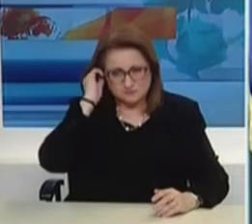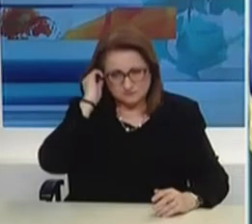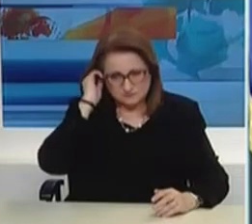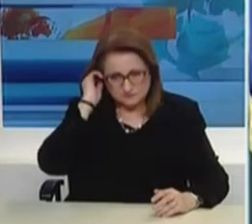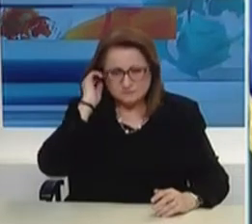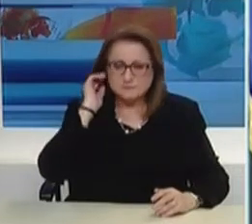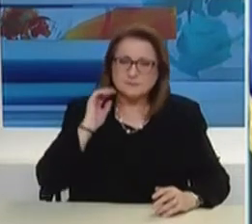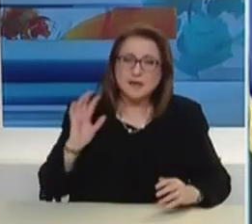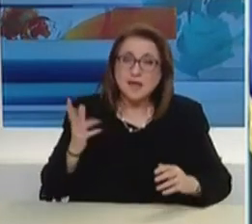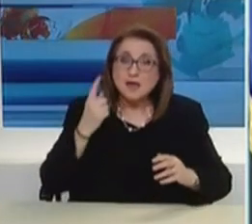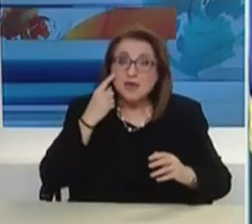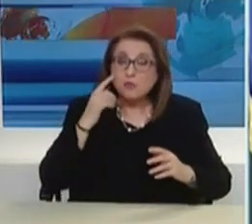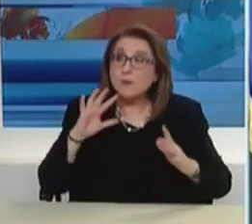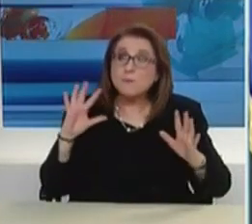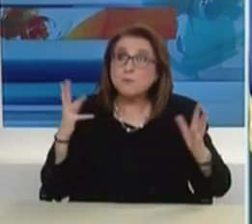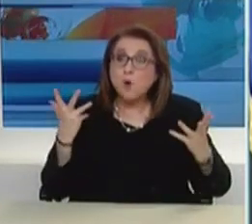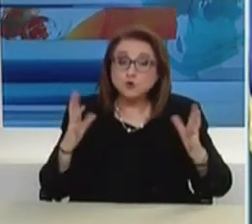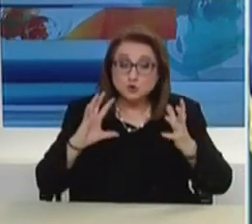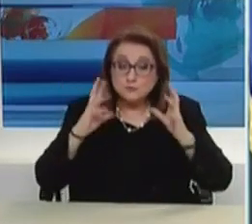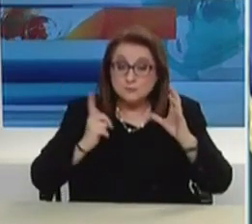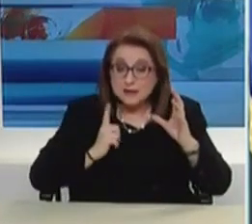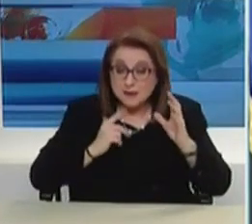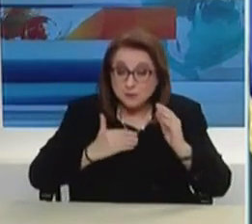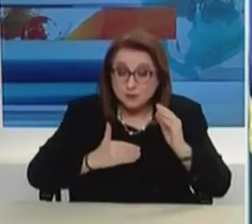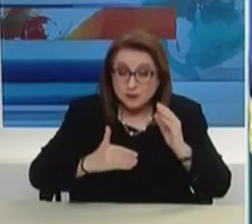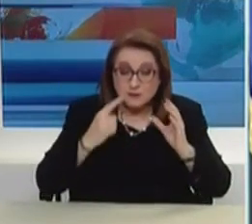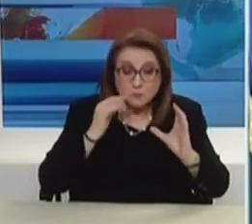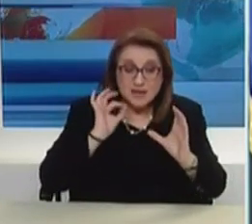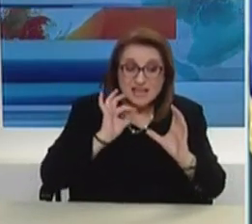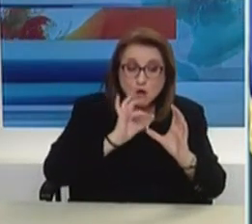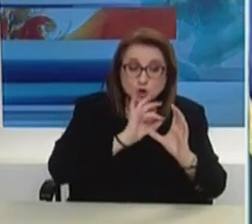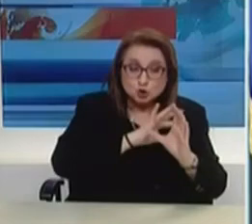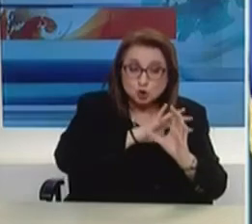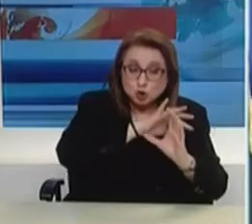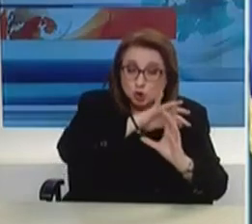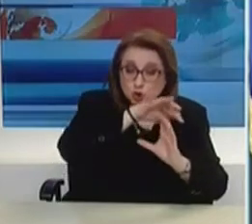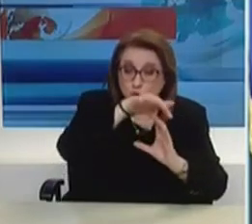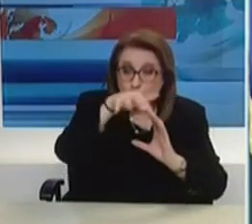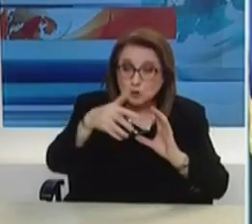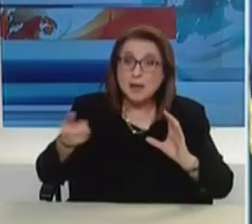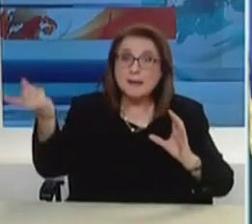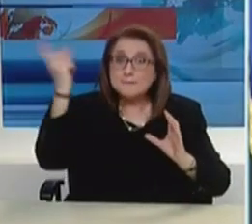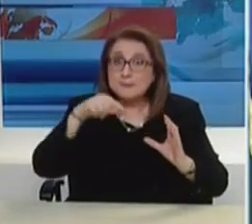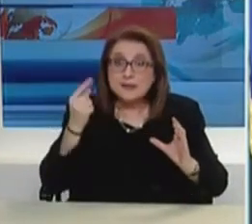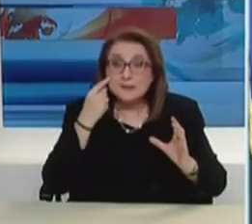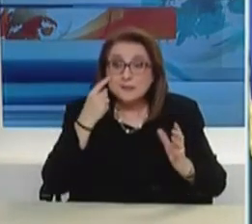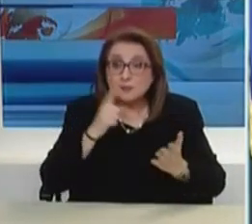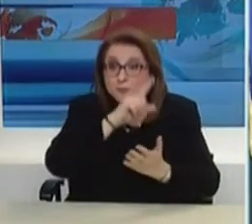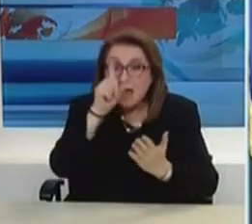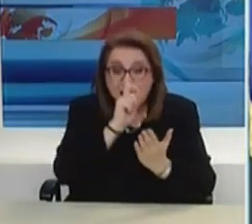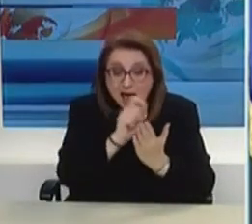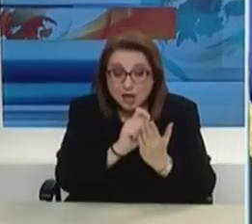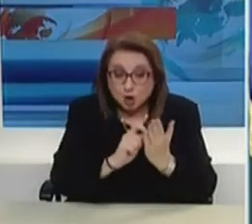κάνει την πορεία του στις χώρες και θα ξέρουμε πόσοι ακριβώς έχουν περάσει την νόσο και θα έχουμε ερωτηματολόγια στο οποίο θα λέμε αν πέρασες ή είχες